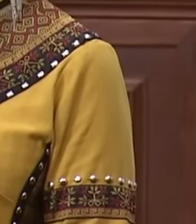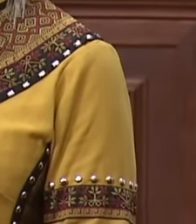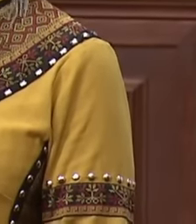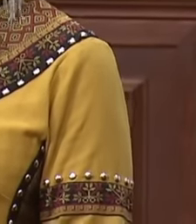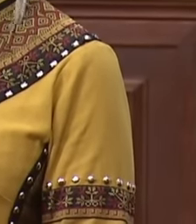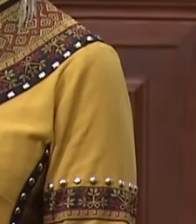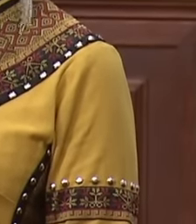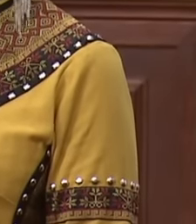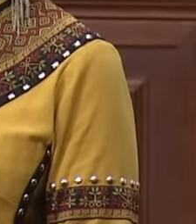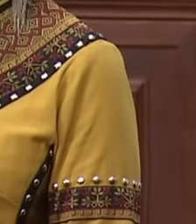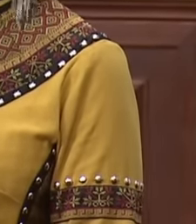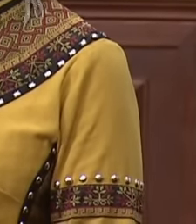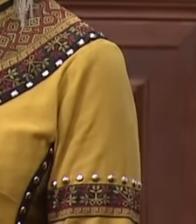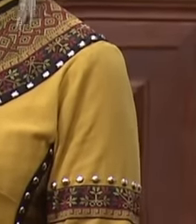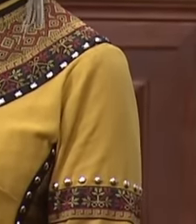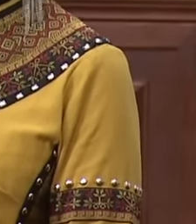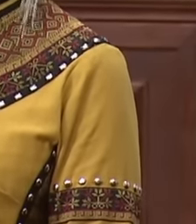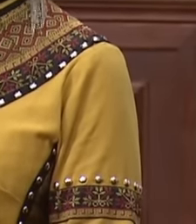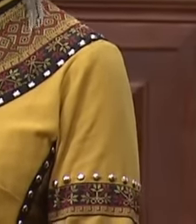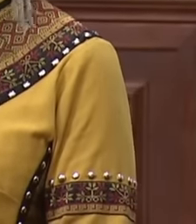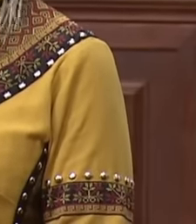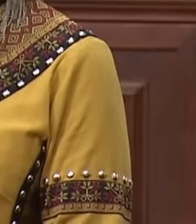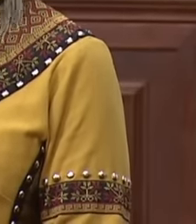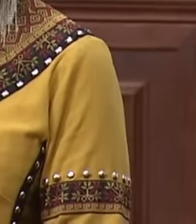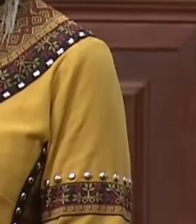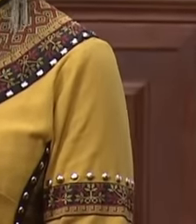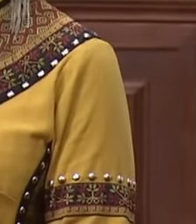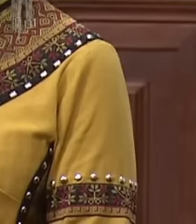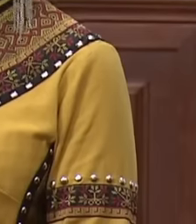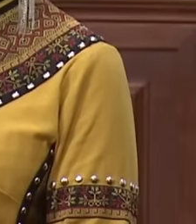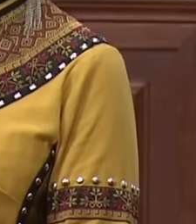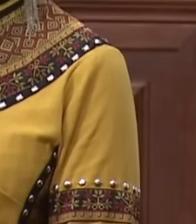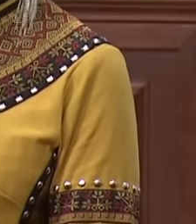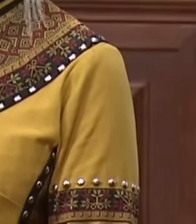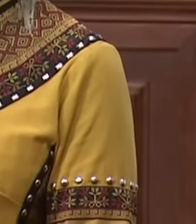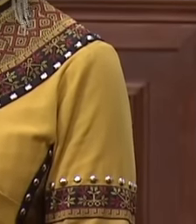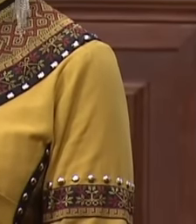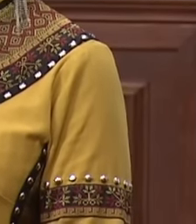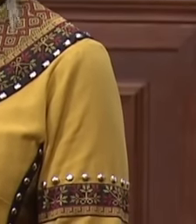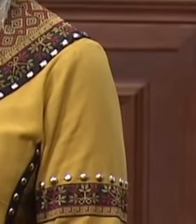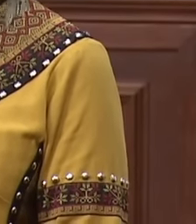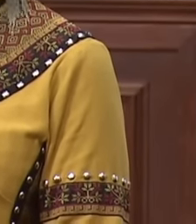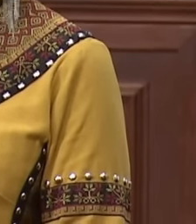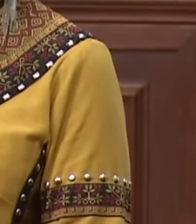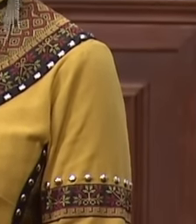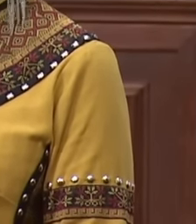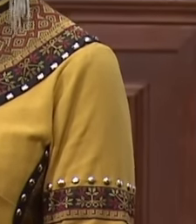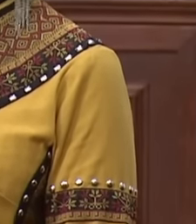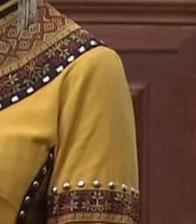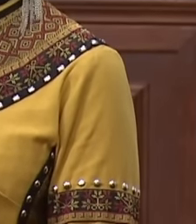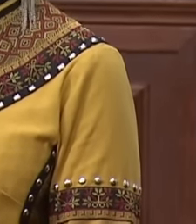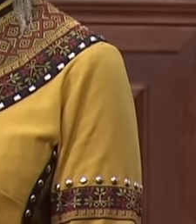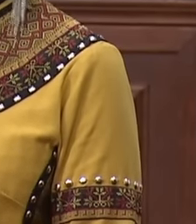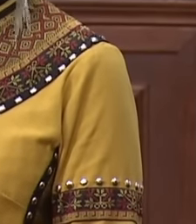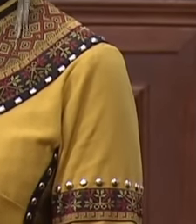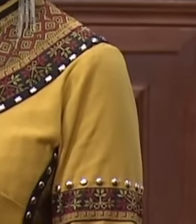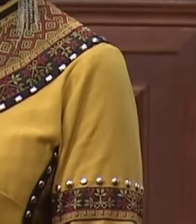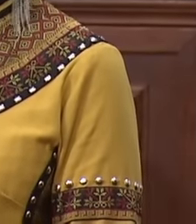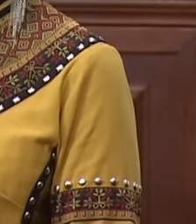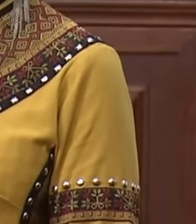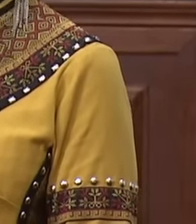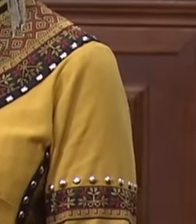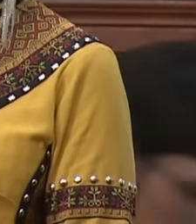金娘也是人嘛，在四万里等，那做叫苏多的九姑爷娘呀。再看那金娘啊，那做的也是人嘛，在四万里等，没个样啊，去是那